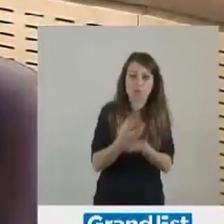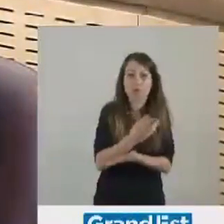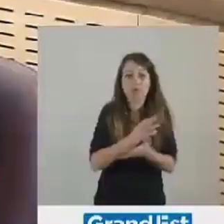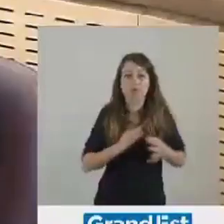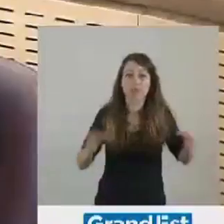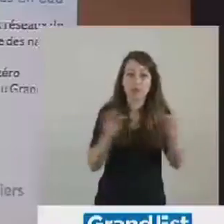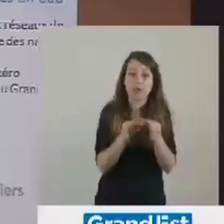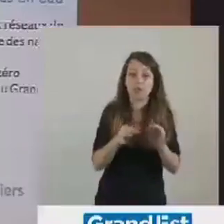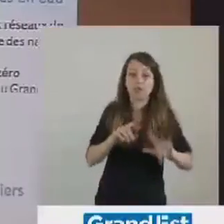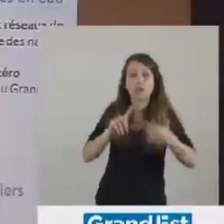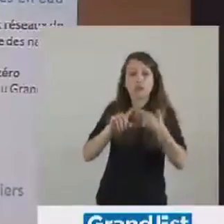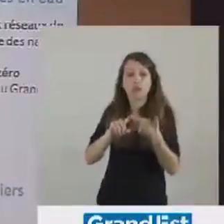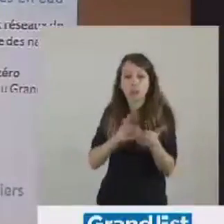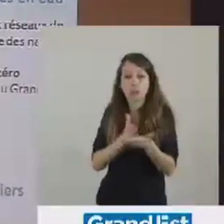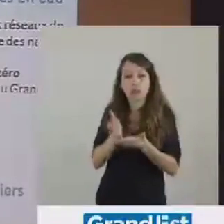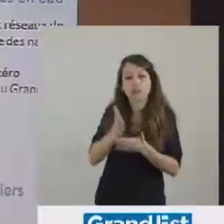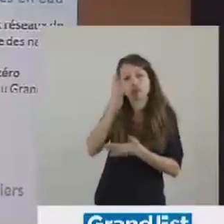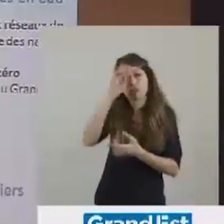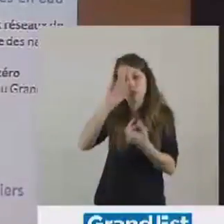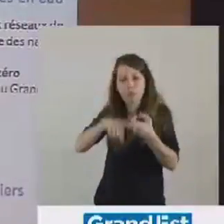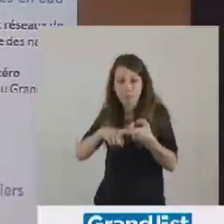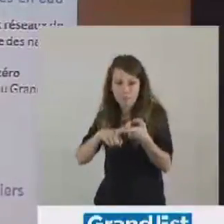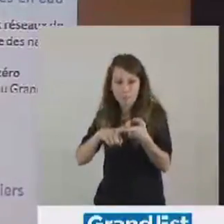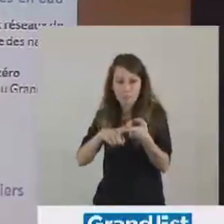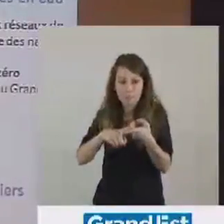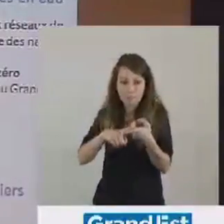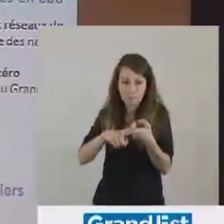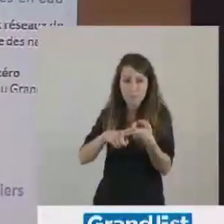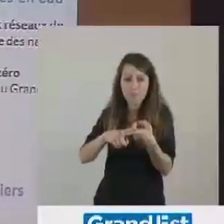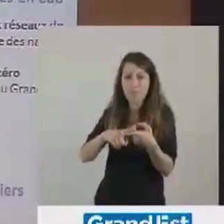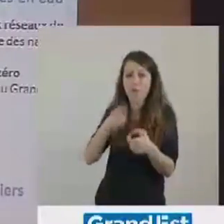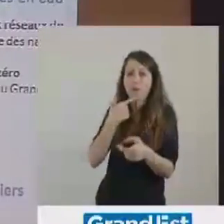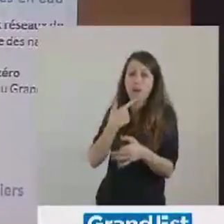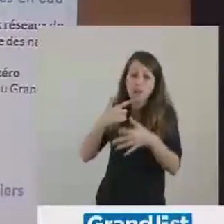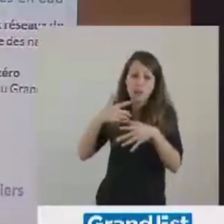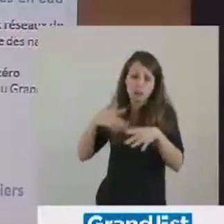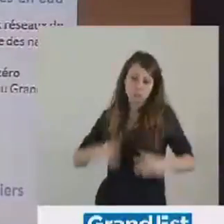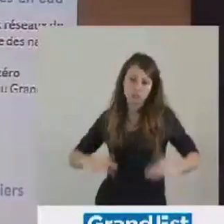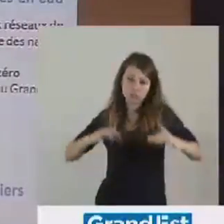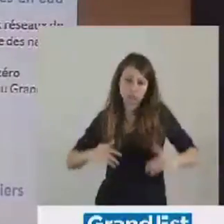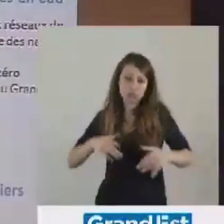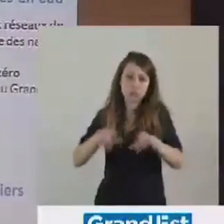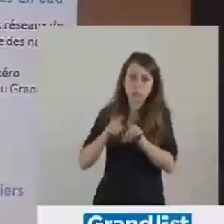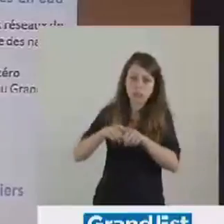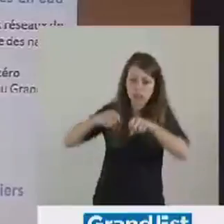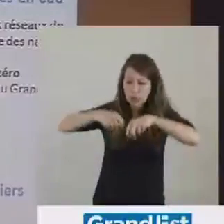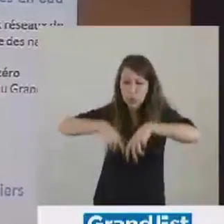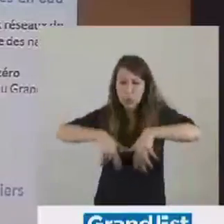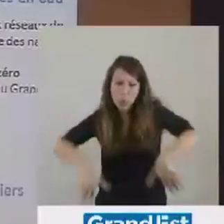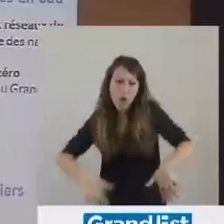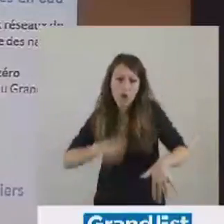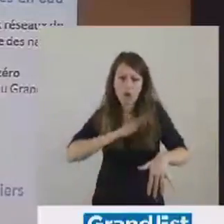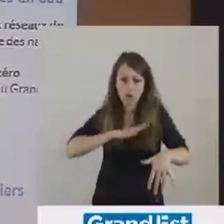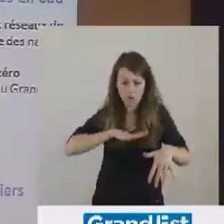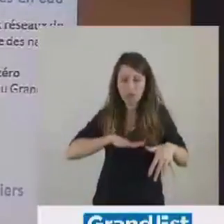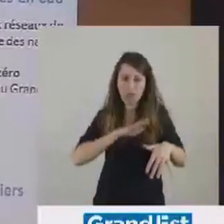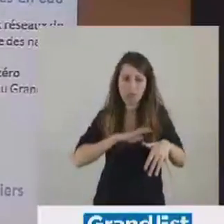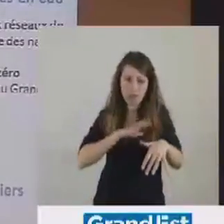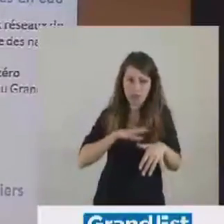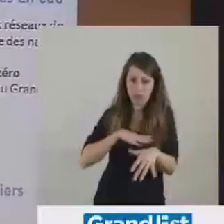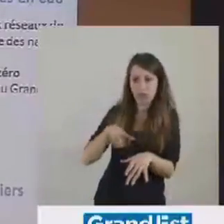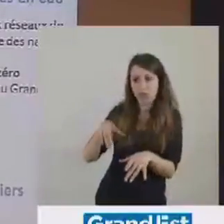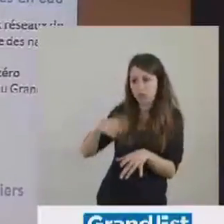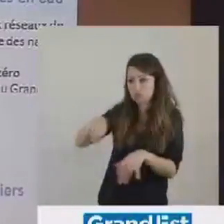des inondations. Accompagner les travaux de ralentissement des écoulements en favorisant les infiltrations et par le fait protéger les